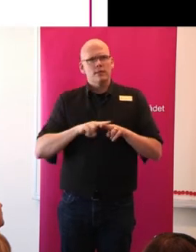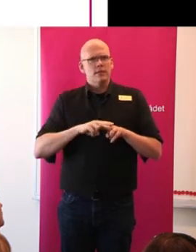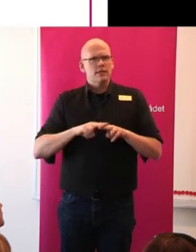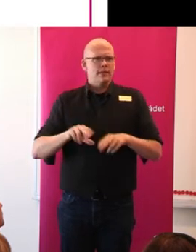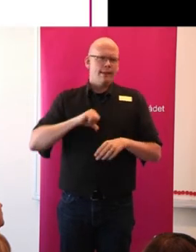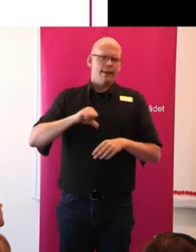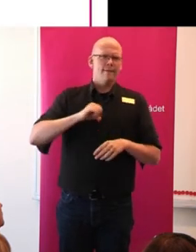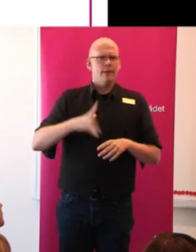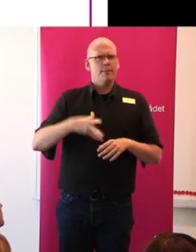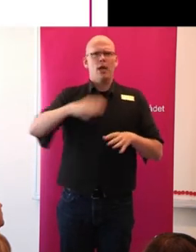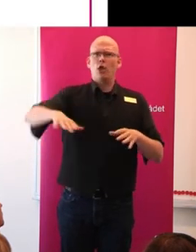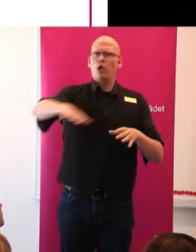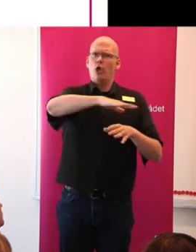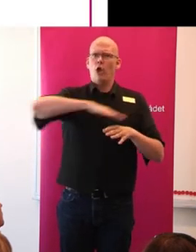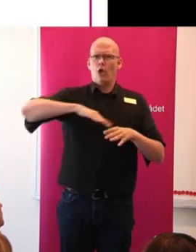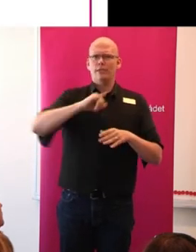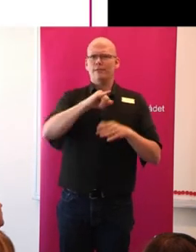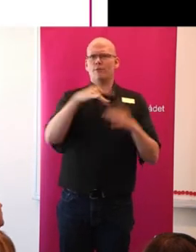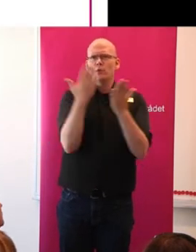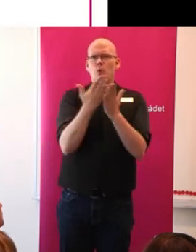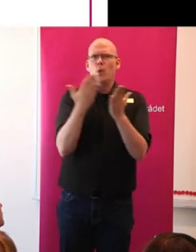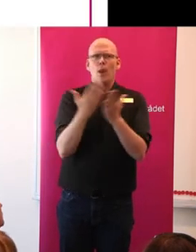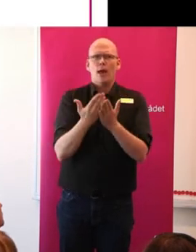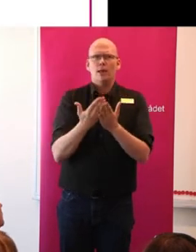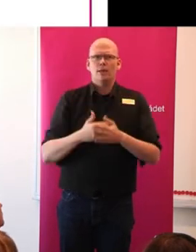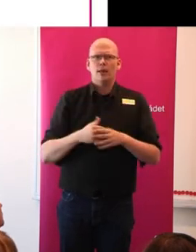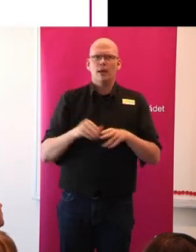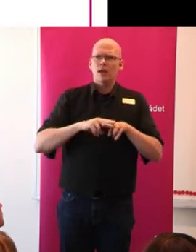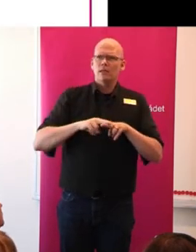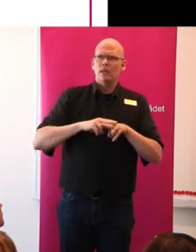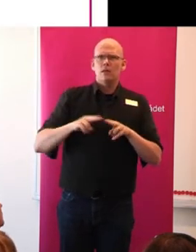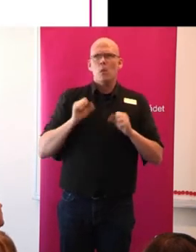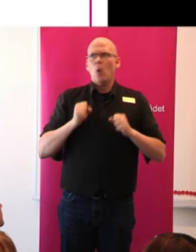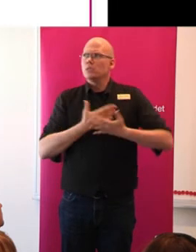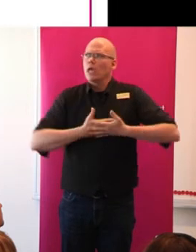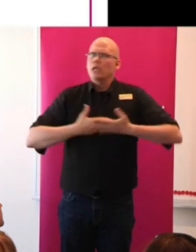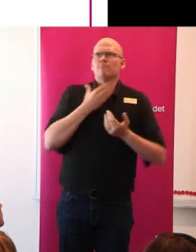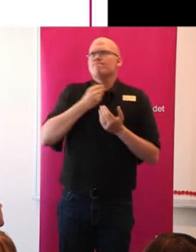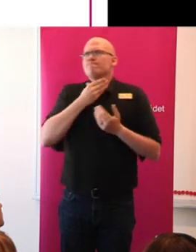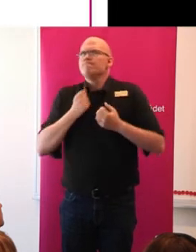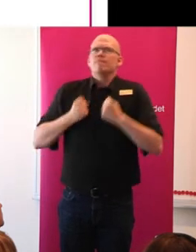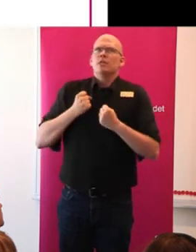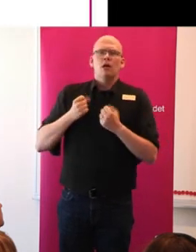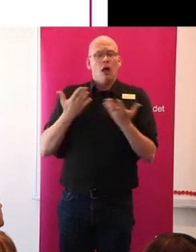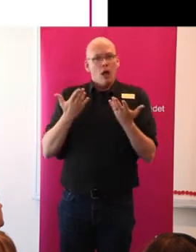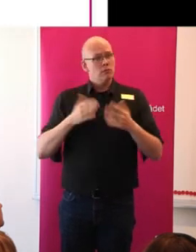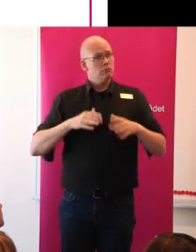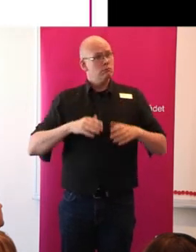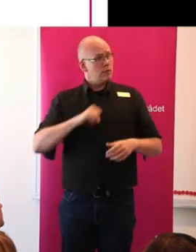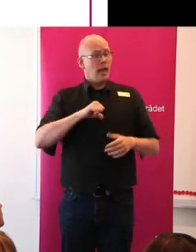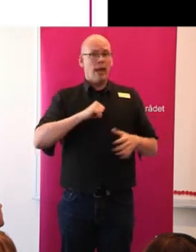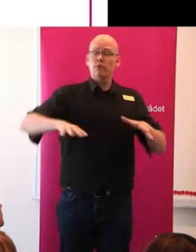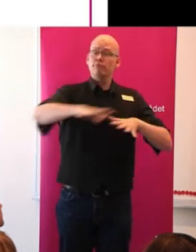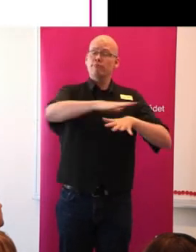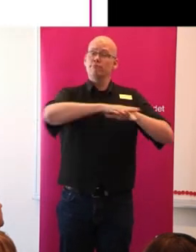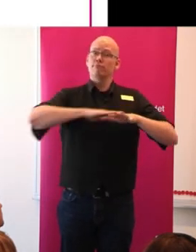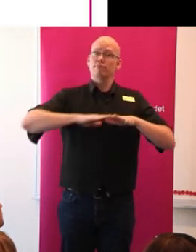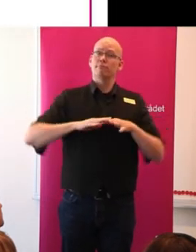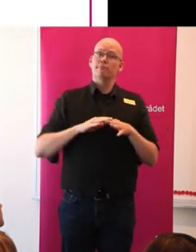på folkhögskolan. Den känns prestigelös och trevlig, upprepar de många